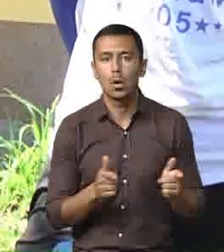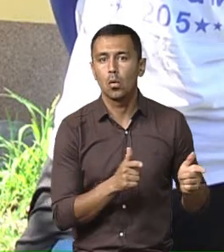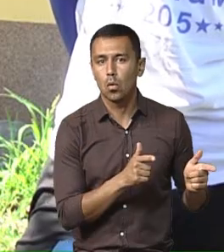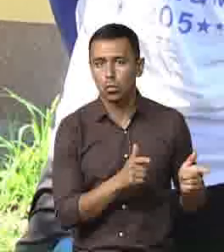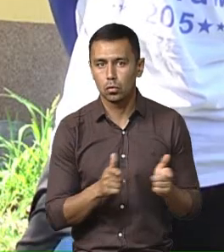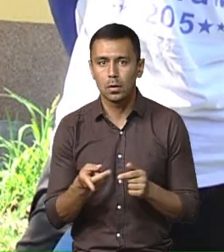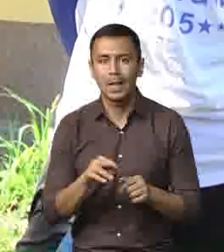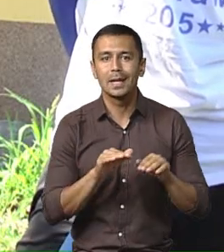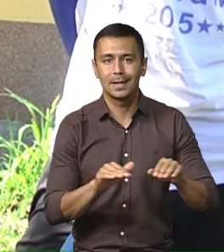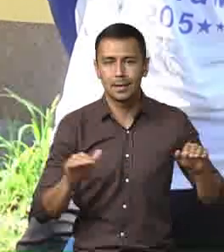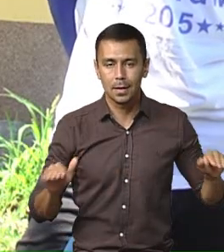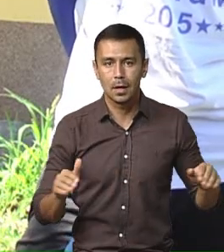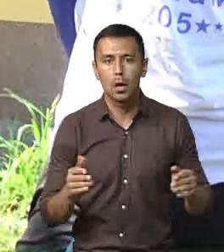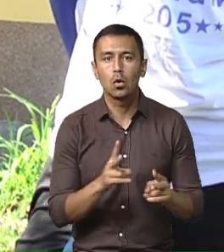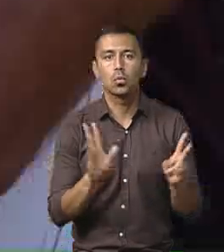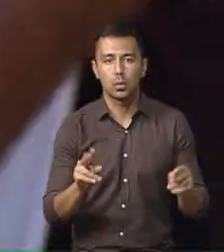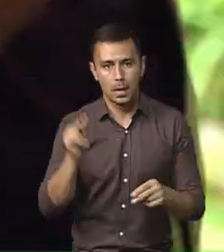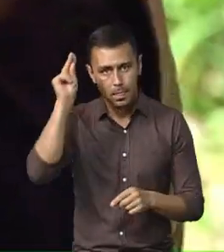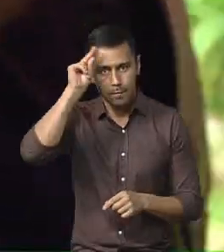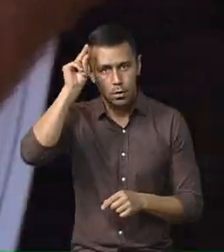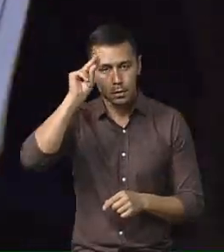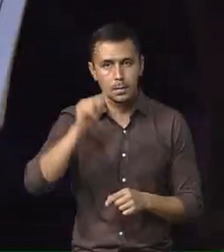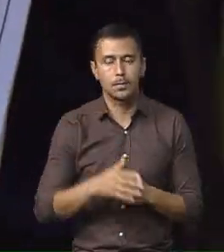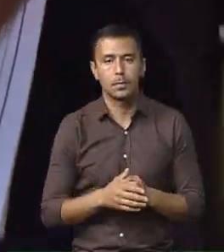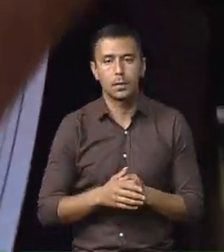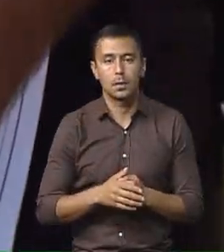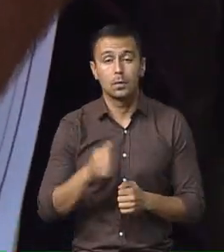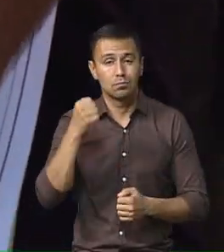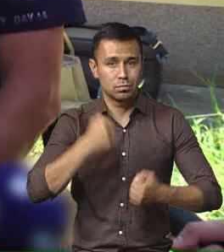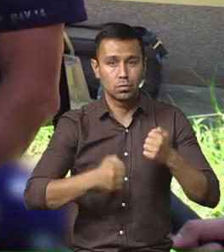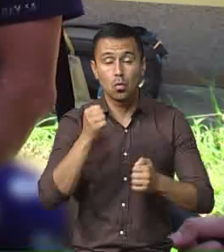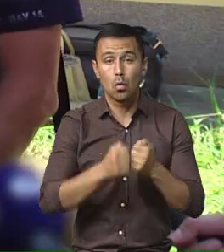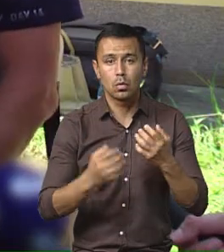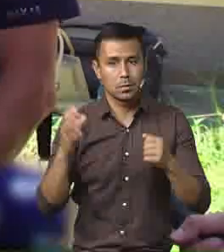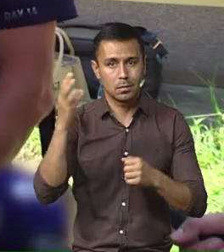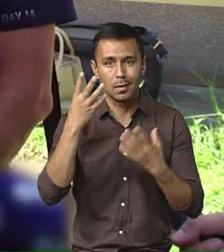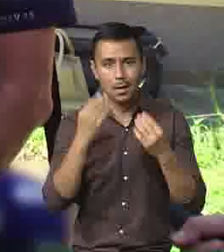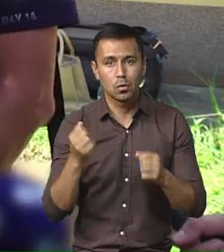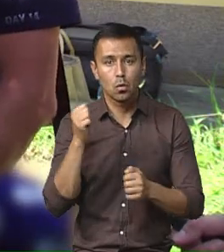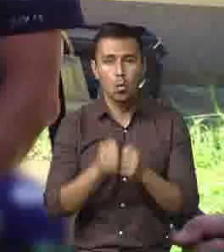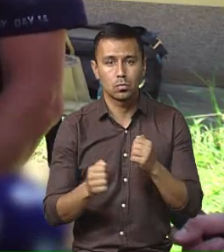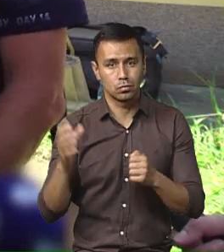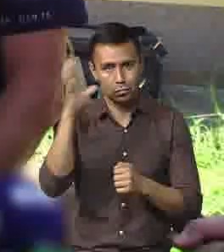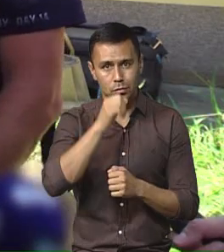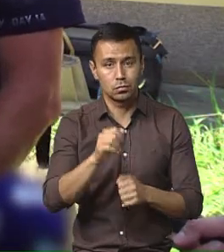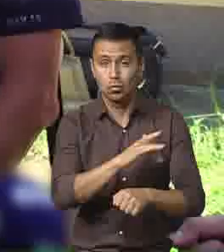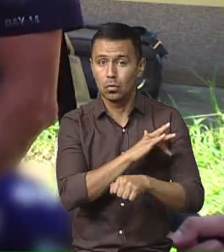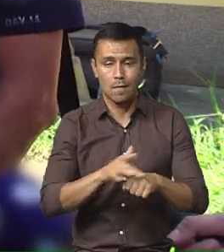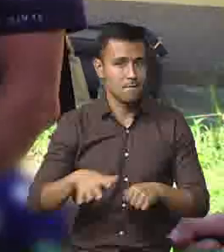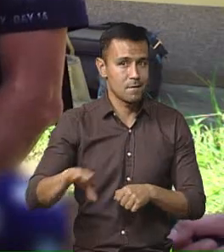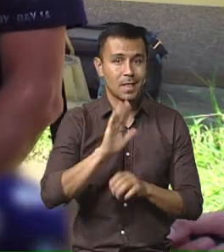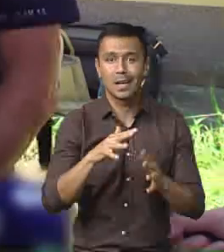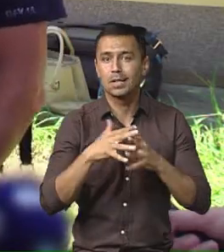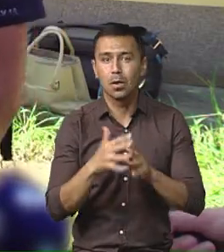готовлять для діток, які будуть навчатися. Бомблять кожен день, кожну ніч. Просто знищують село. Не тільки